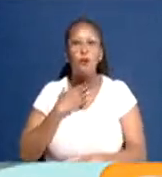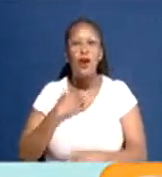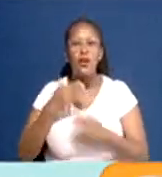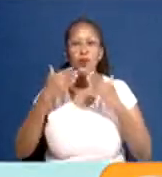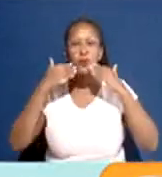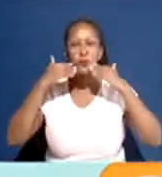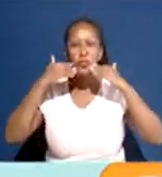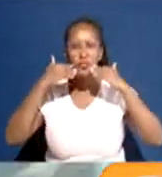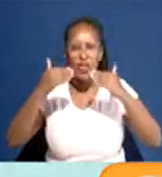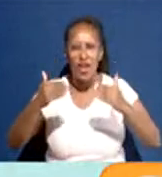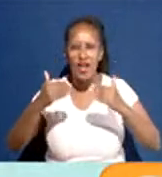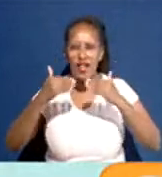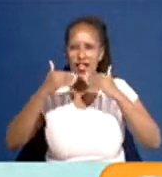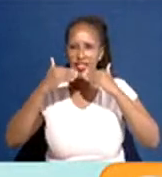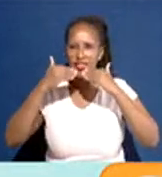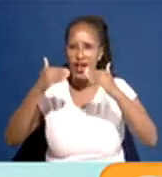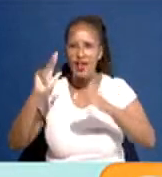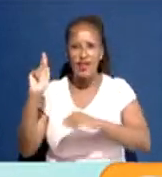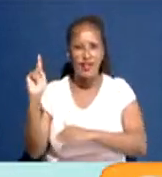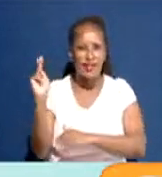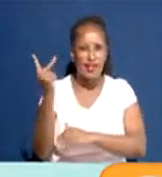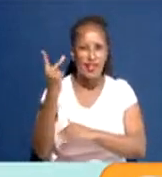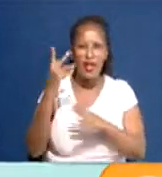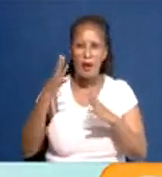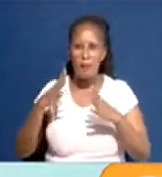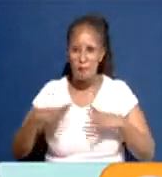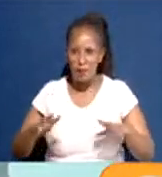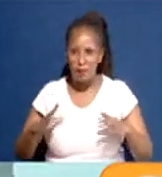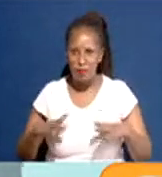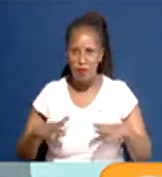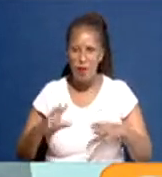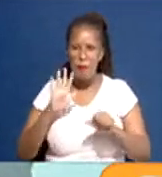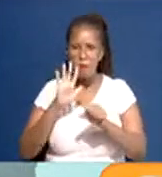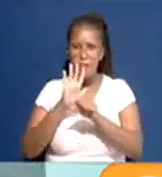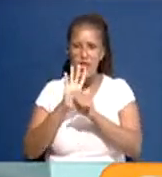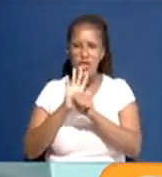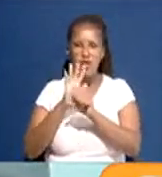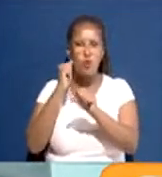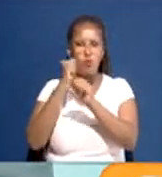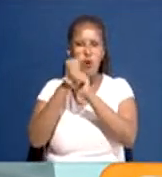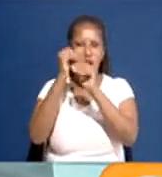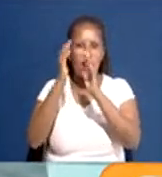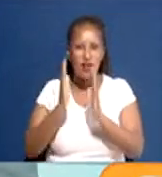niwashukuru wa Kenya wengi wao wafanyikazi